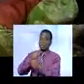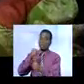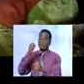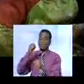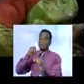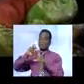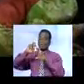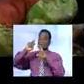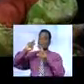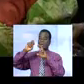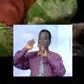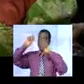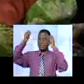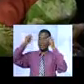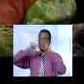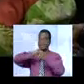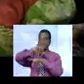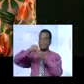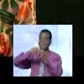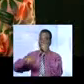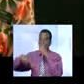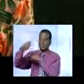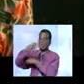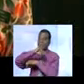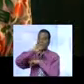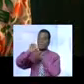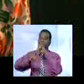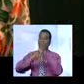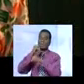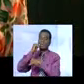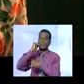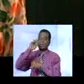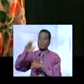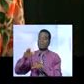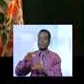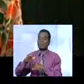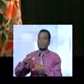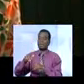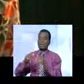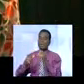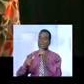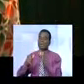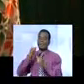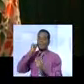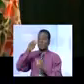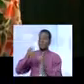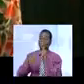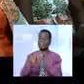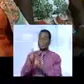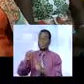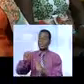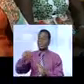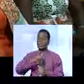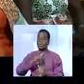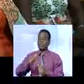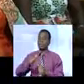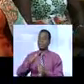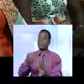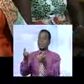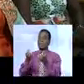thème national de la Journée internationale de la femme. Des femmes plus autonomes qui ne veulent plus